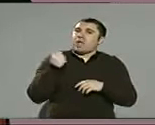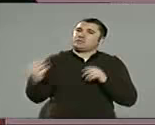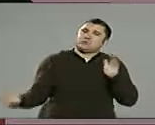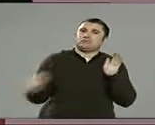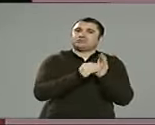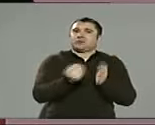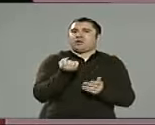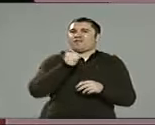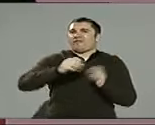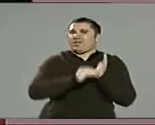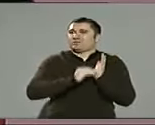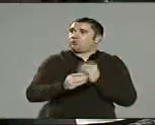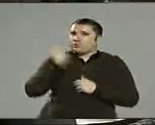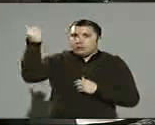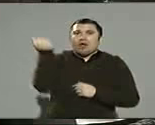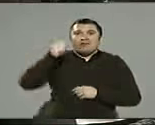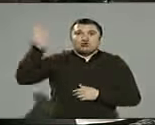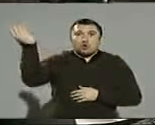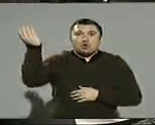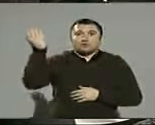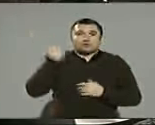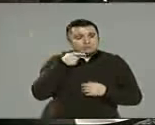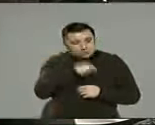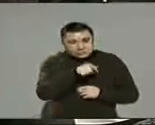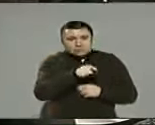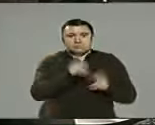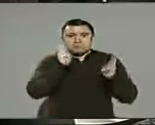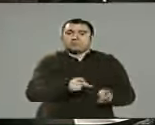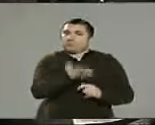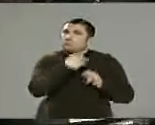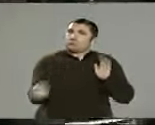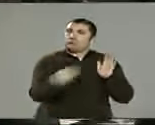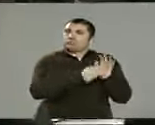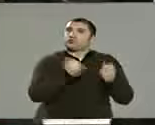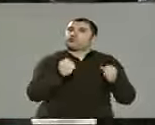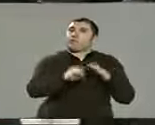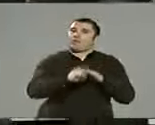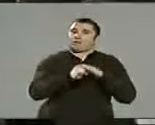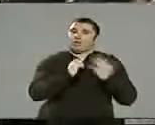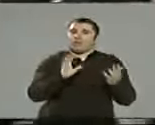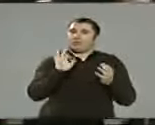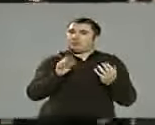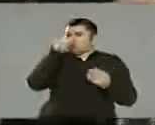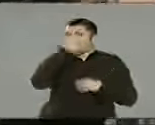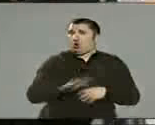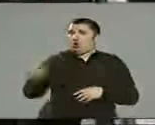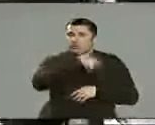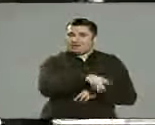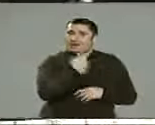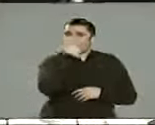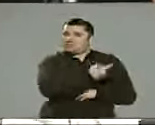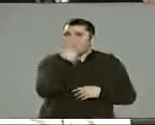anderen verstoßen gerade dagegen. Er ist der, der für Stabilität in Deutschland gesorgt hat, liebe Genossinnen und Genossen.